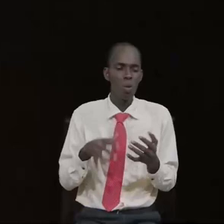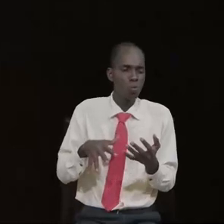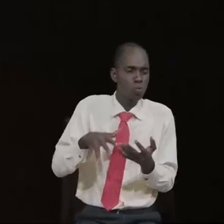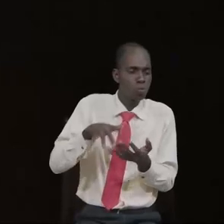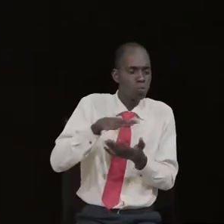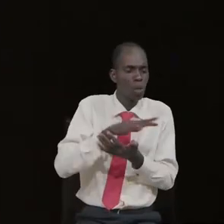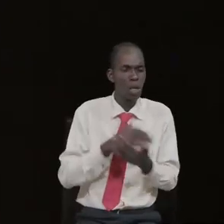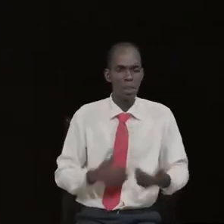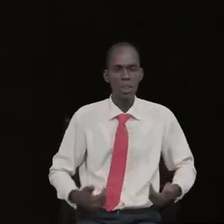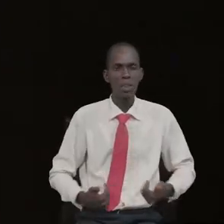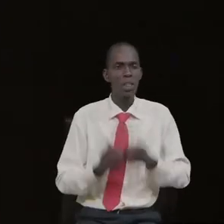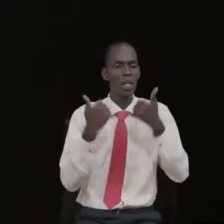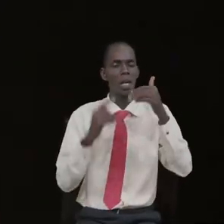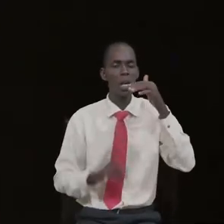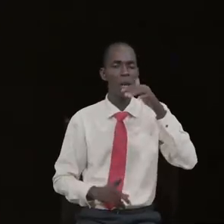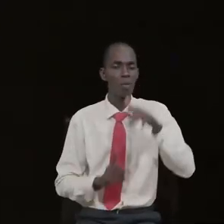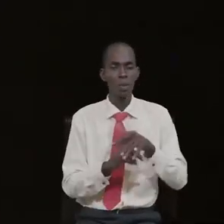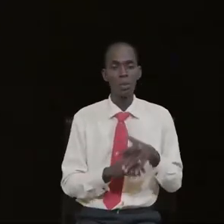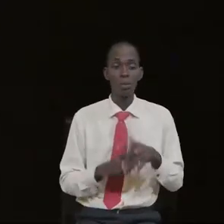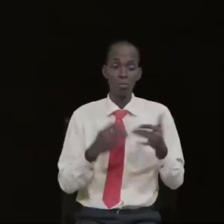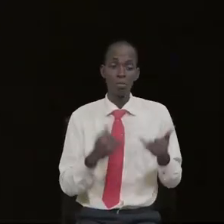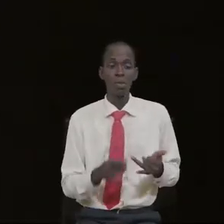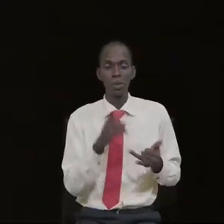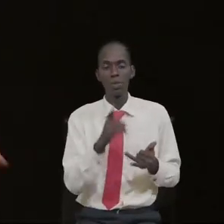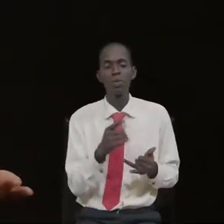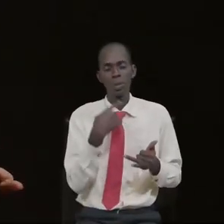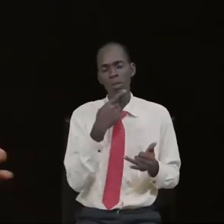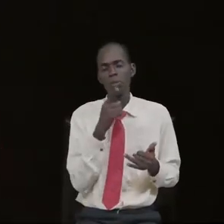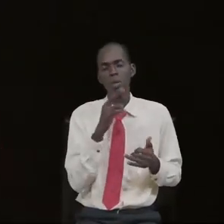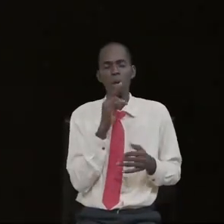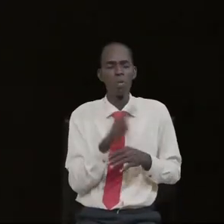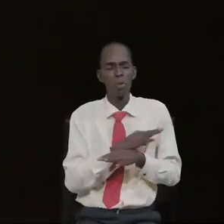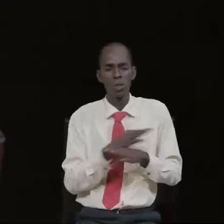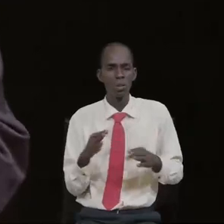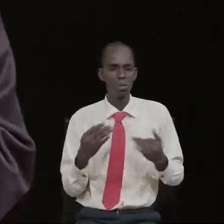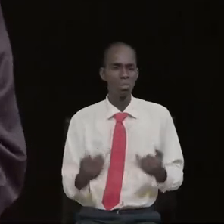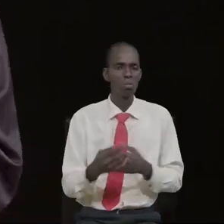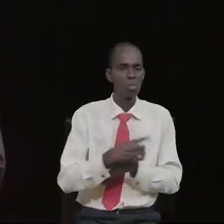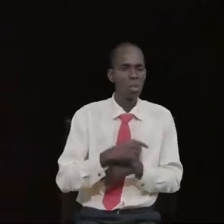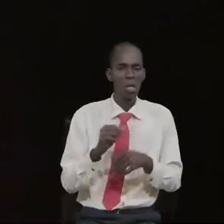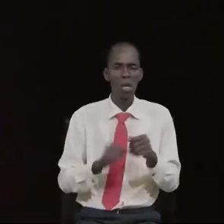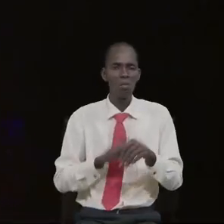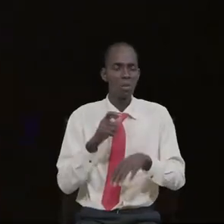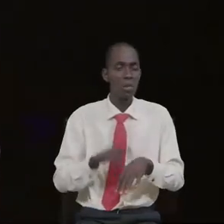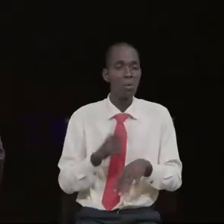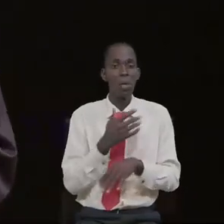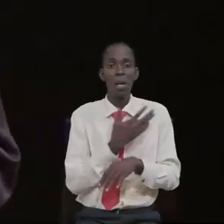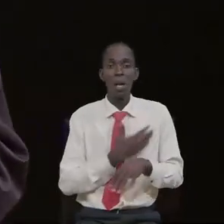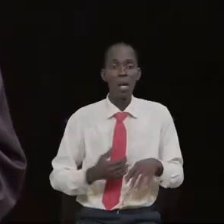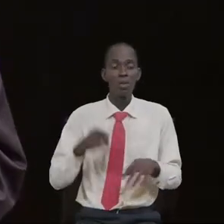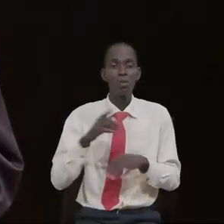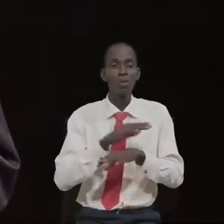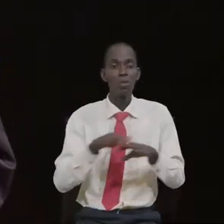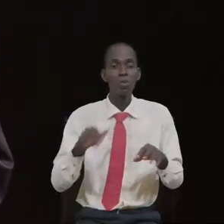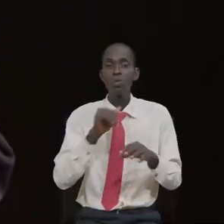parler, mais tu es trop affairé, occupé, tu es occupé le jour, la nuit, tu ne développes pas